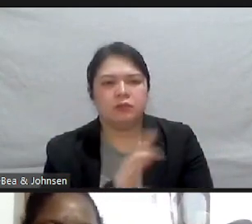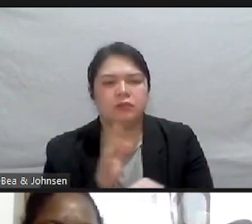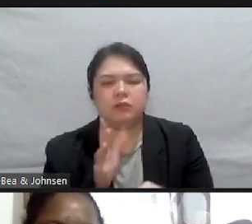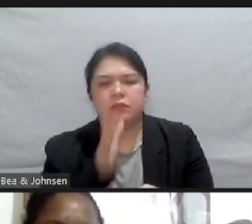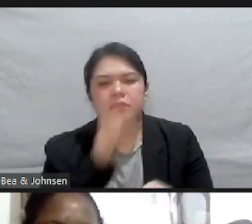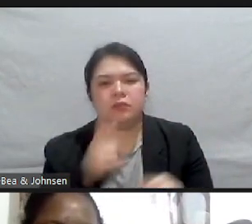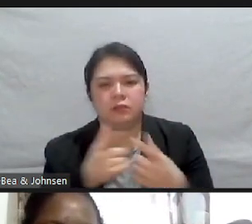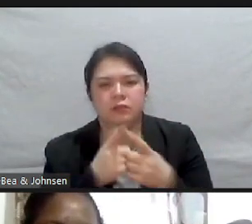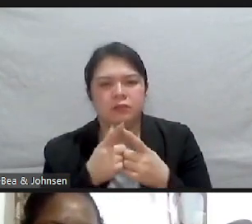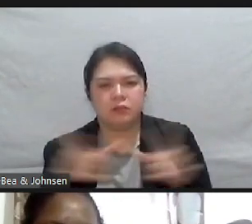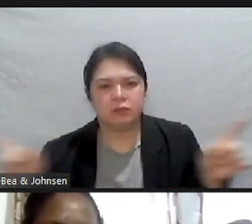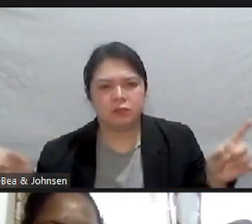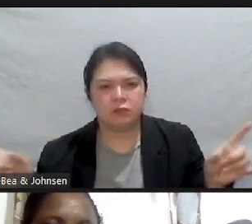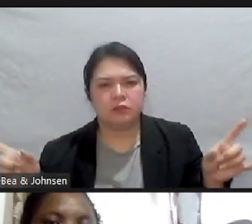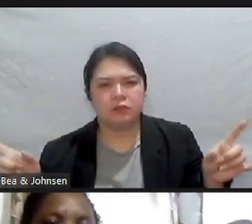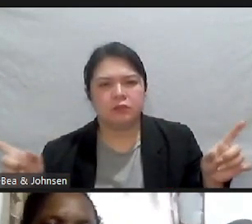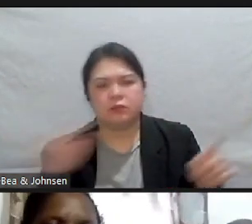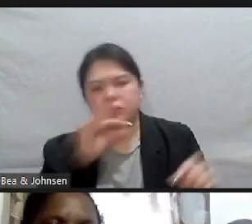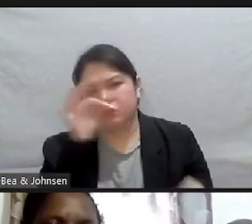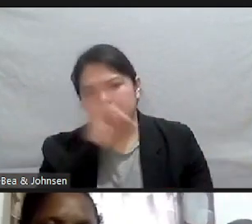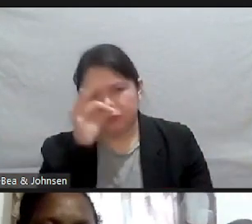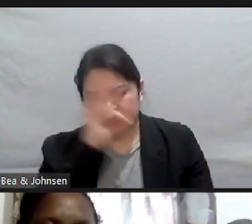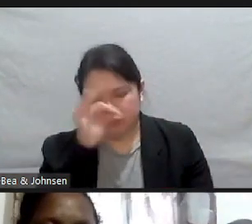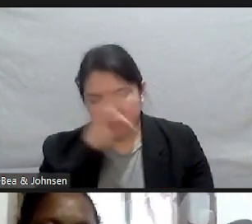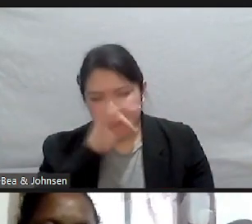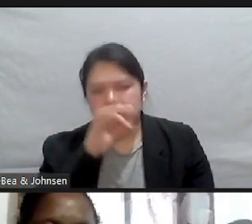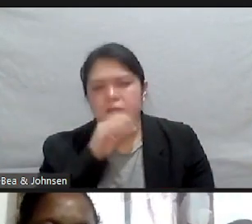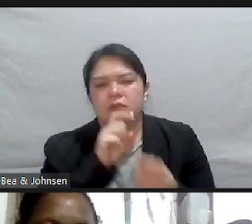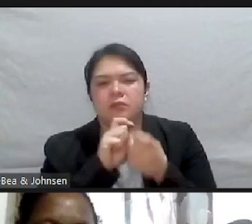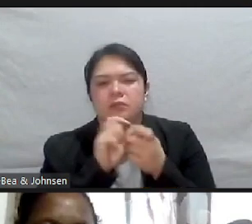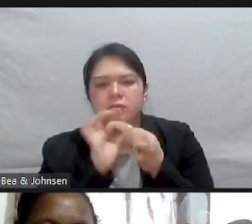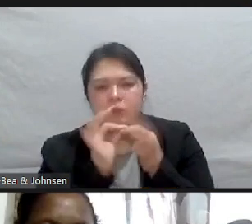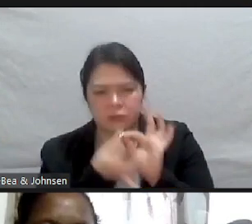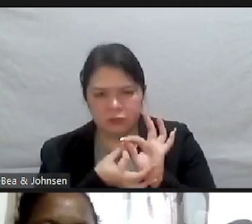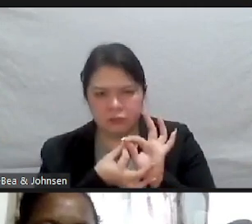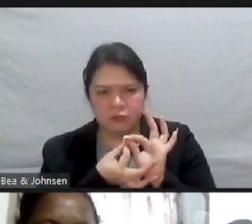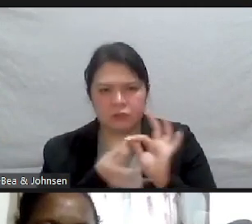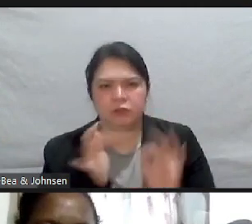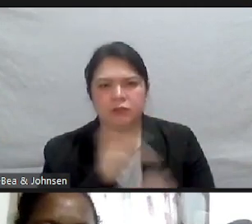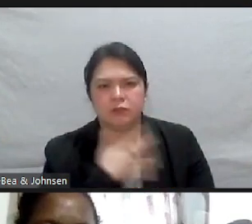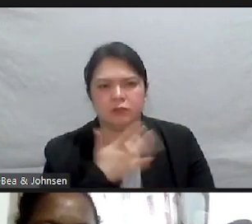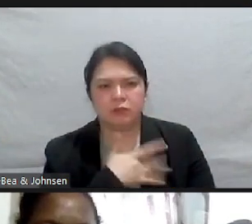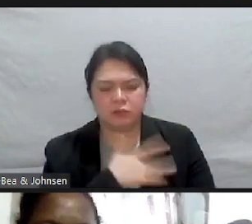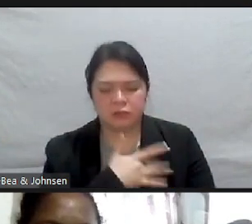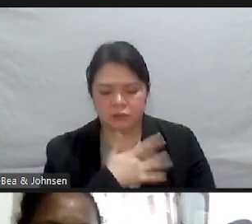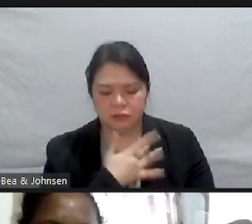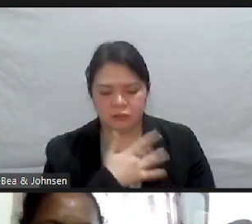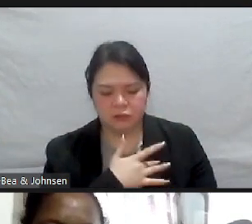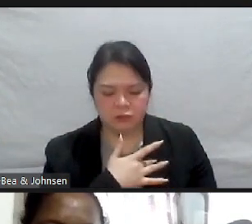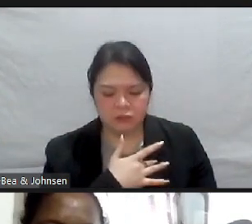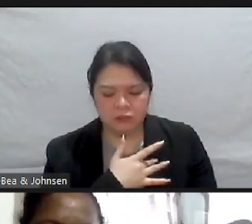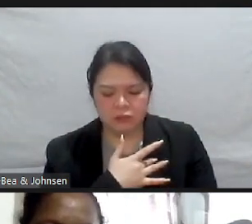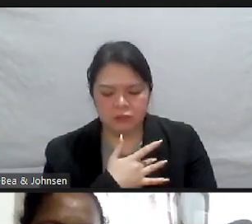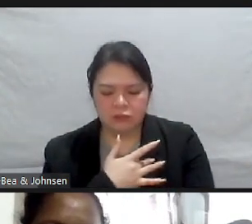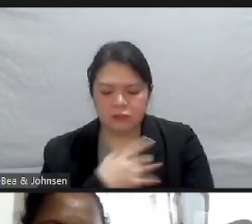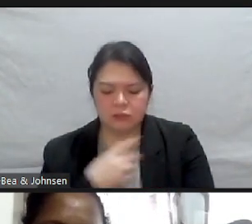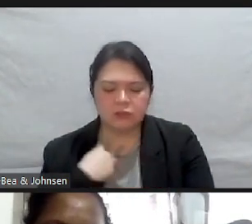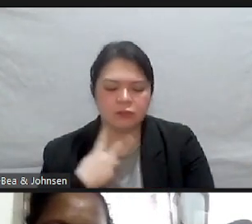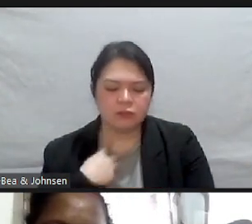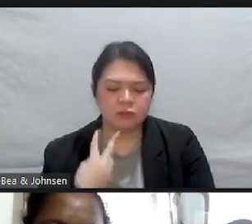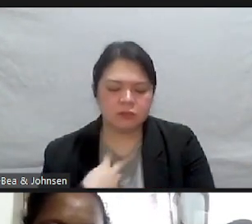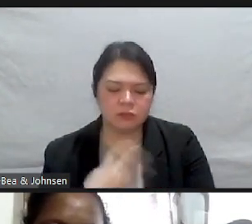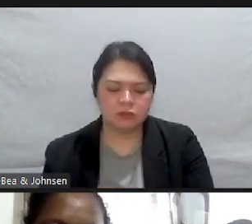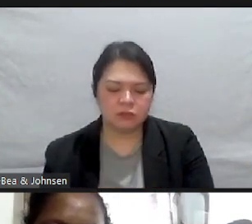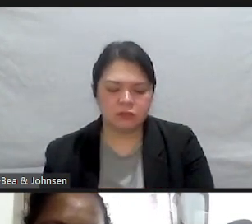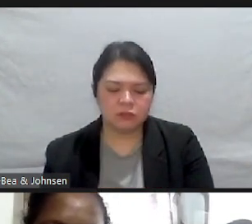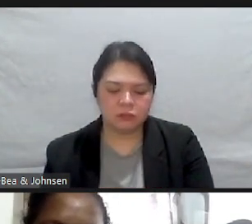pagsusulat. I-translate yun na lang sa Filipino para maramdaman, ano, yung boses. Marinig yung boses.